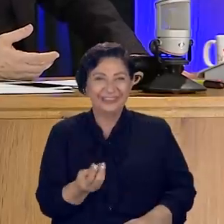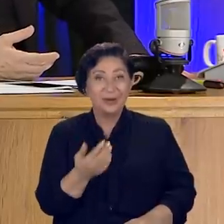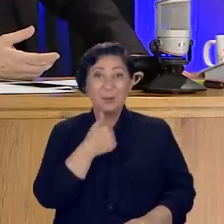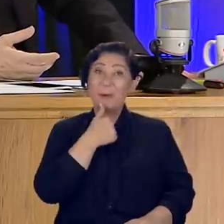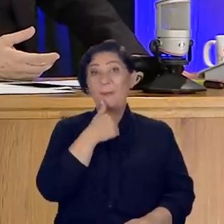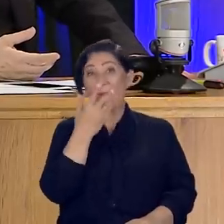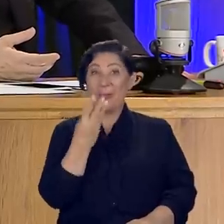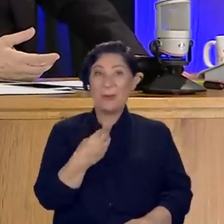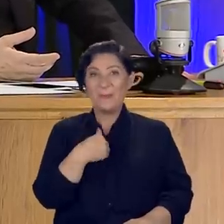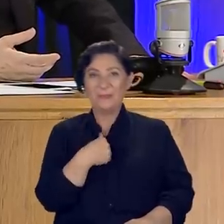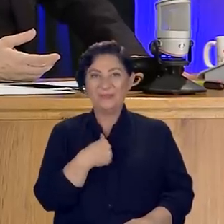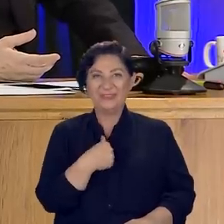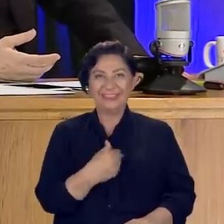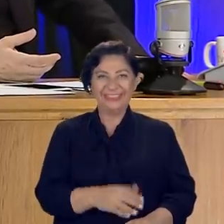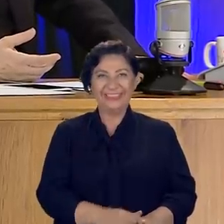Baba oluyorum.